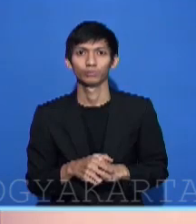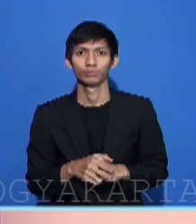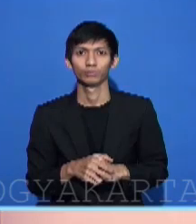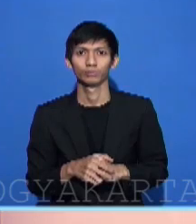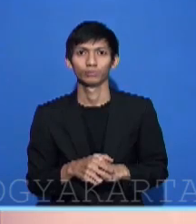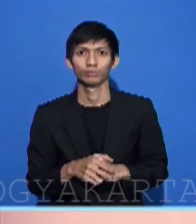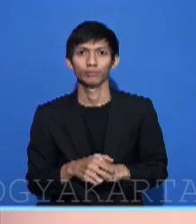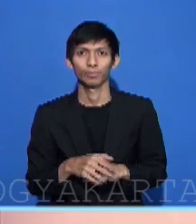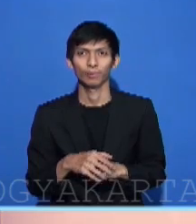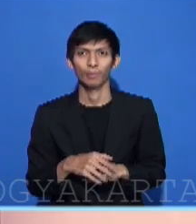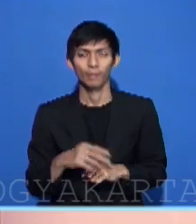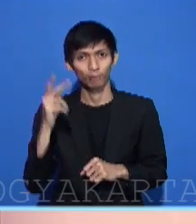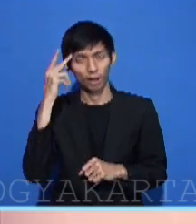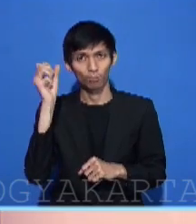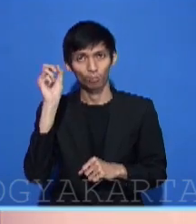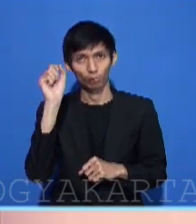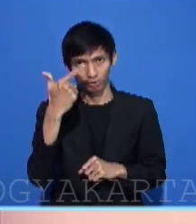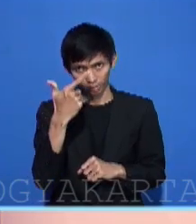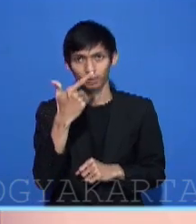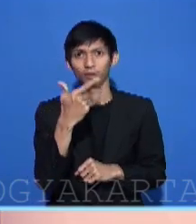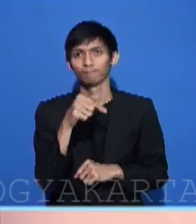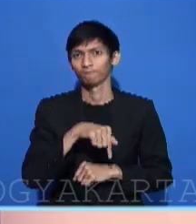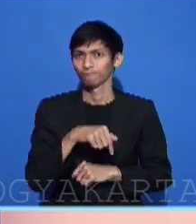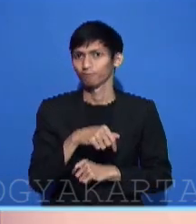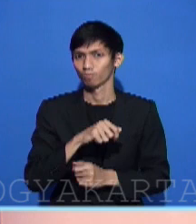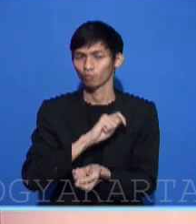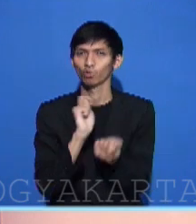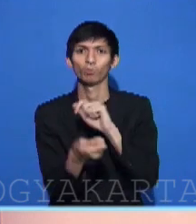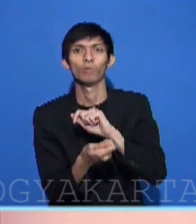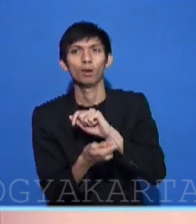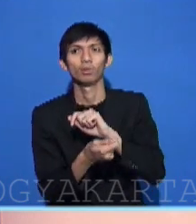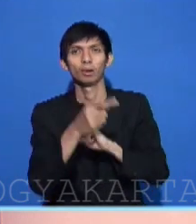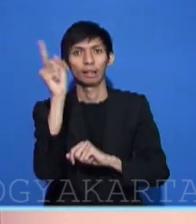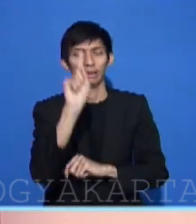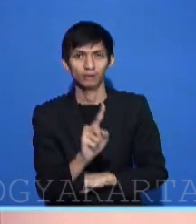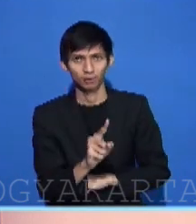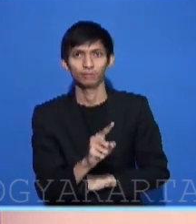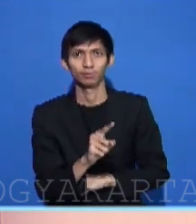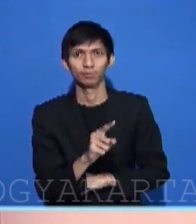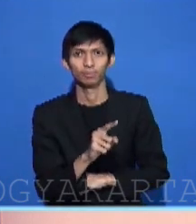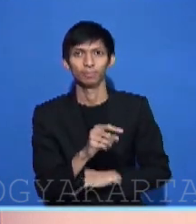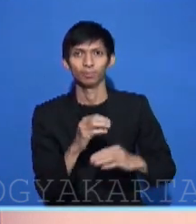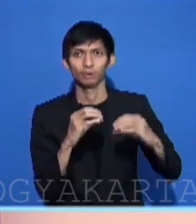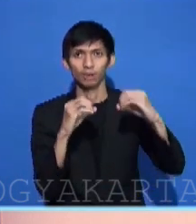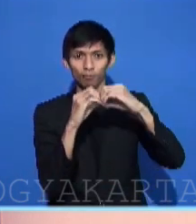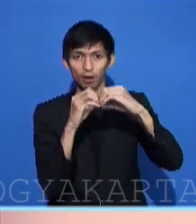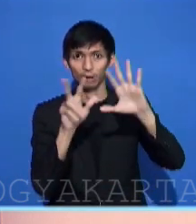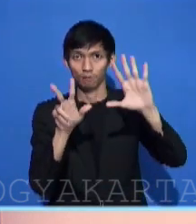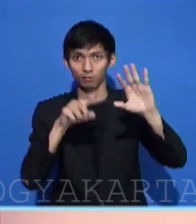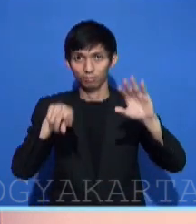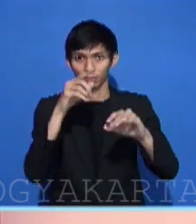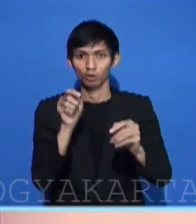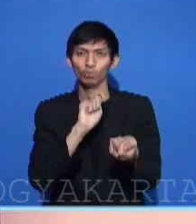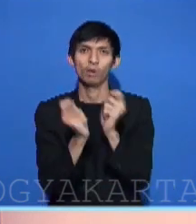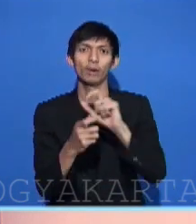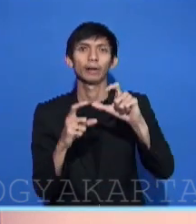Polri mengubah rute ujian praktek sepeda motor yang dulunya zigzag dan angka 8 menjadi rute huruf Letters rute ini dinilai